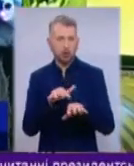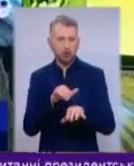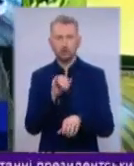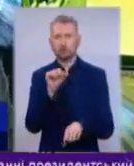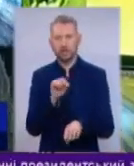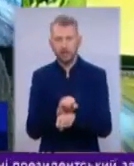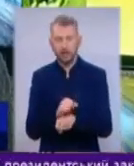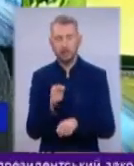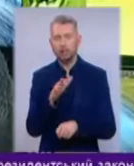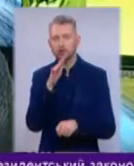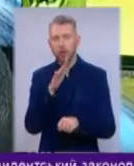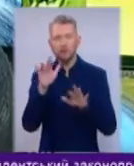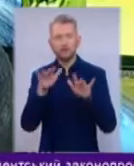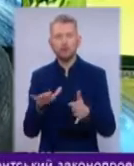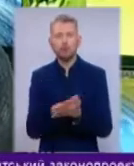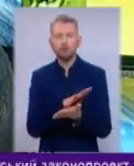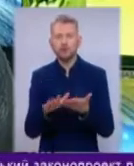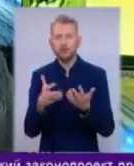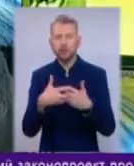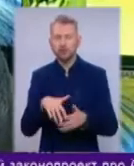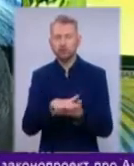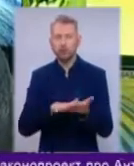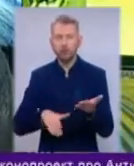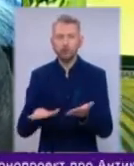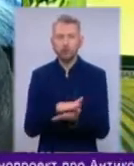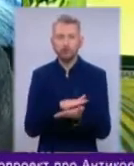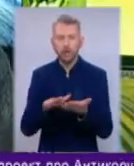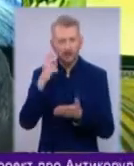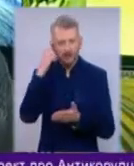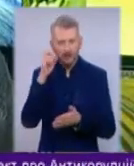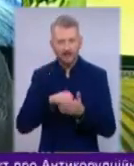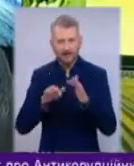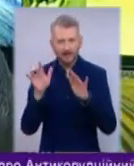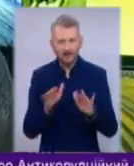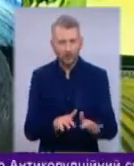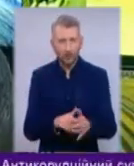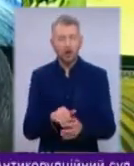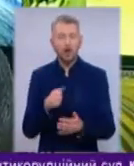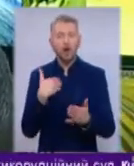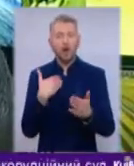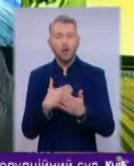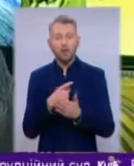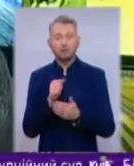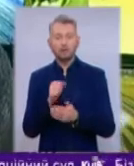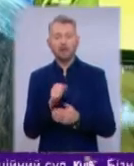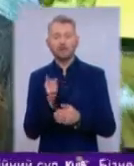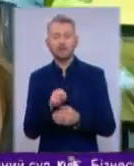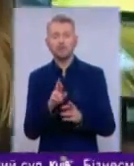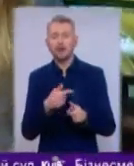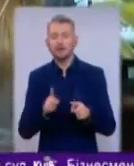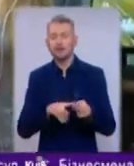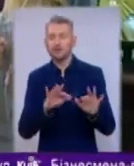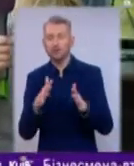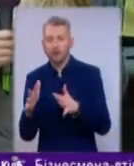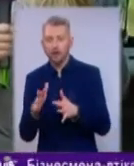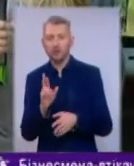зупинився. Тим часом снігоочисні машини продовжують очищати Київ від снігу. А ось за самим процесом, як це відбувається